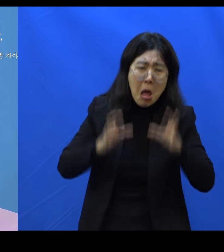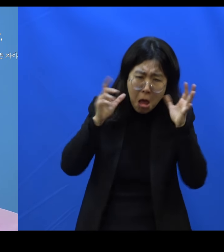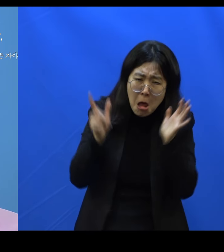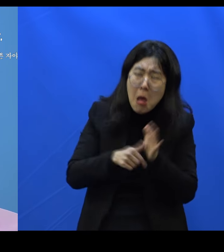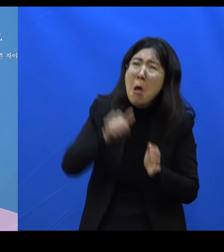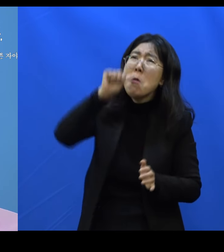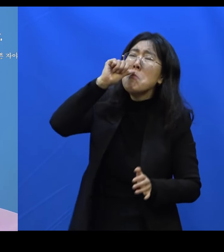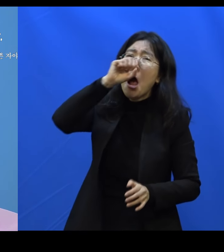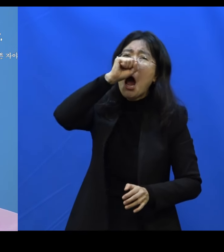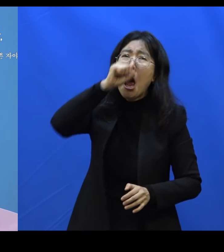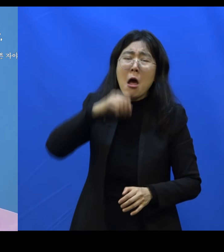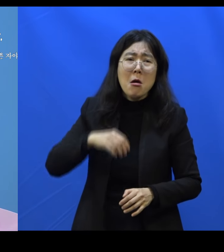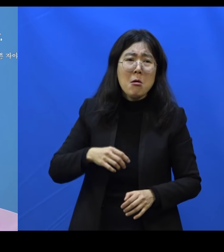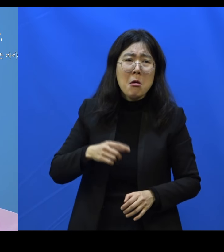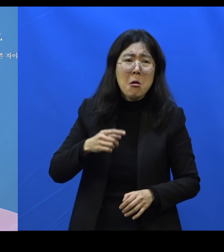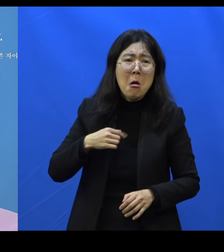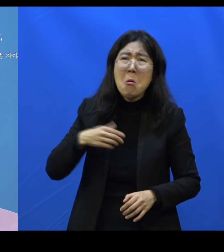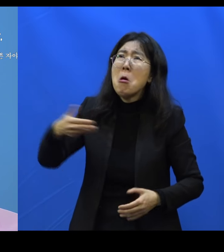거죠.